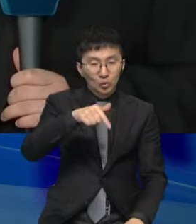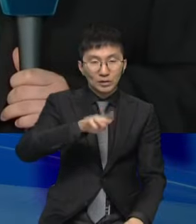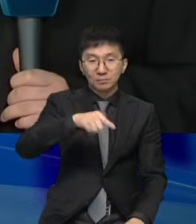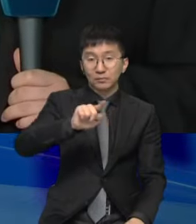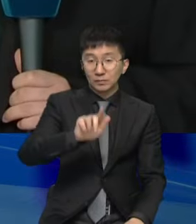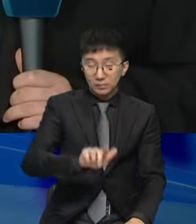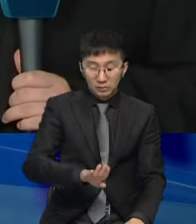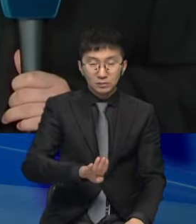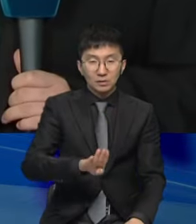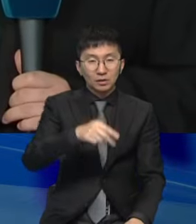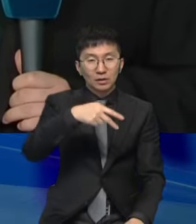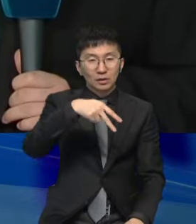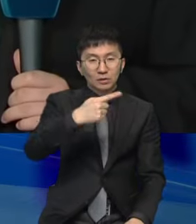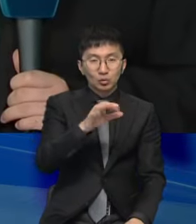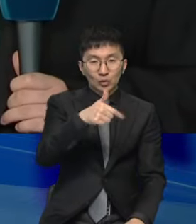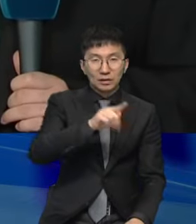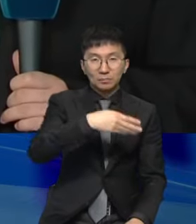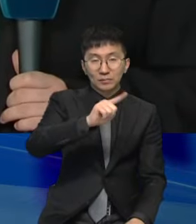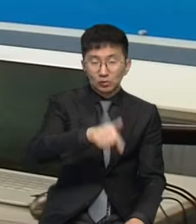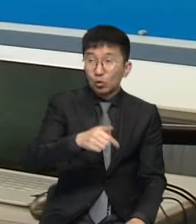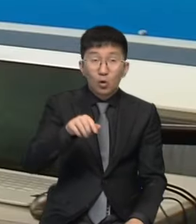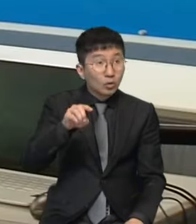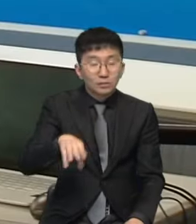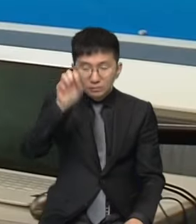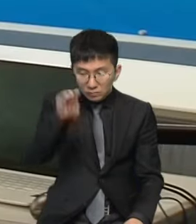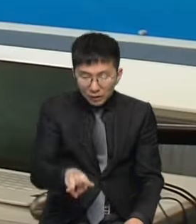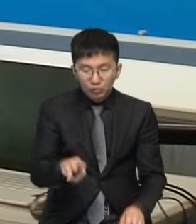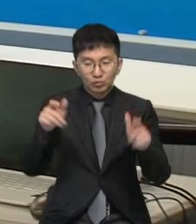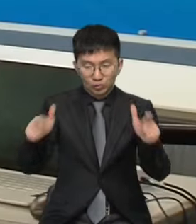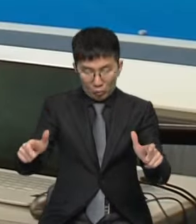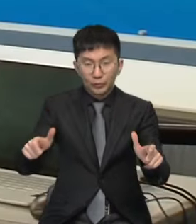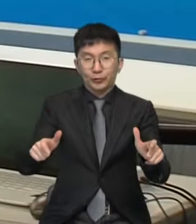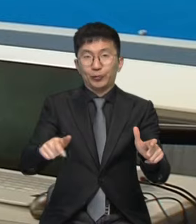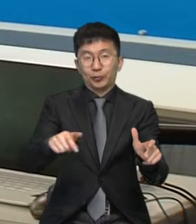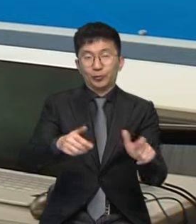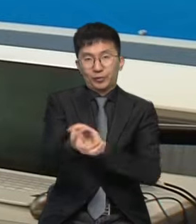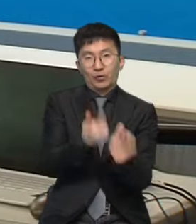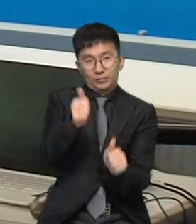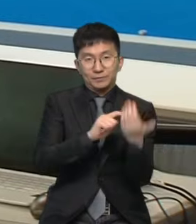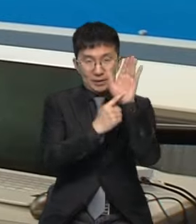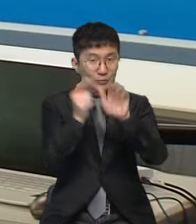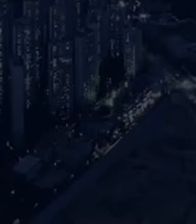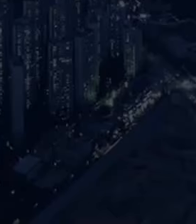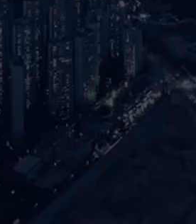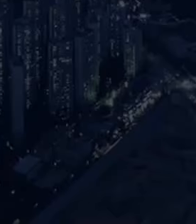광주 서갑 경선 결과를 발표할 예정입니다. 지금까지 민주당사에서 전해드렸습니다.